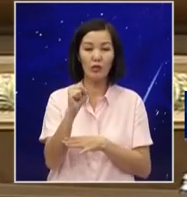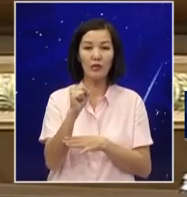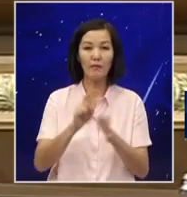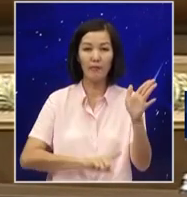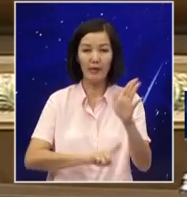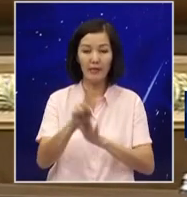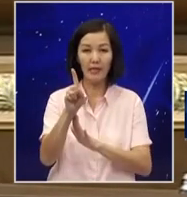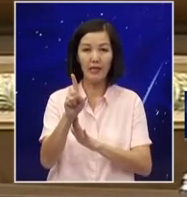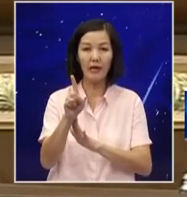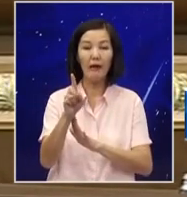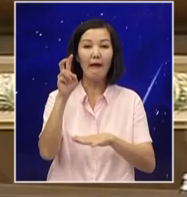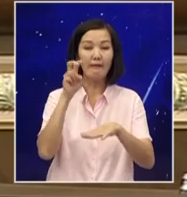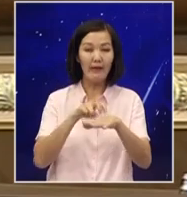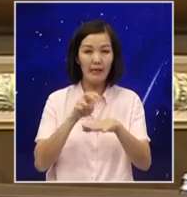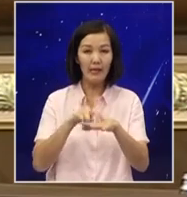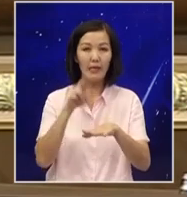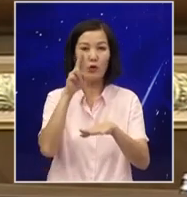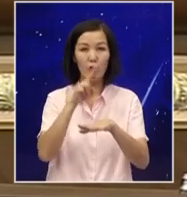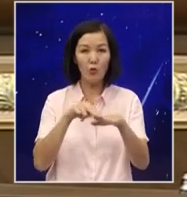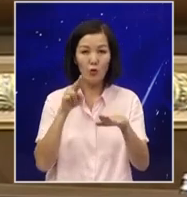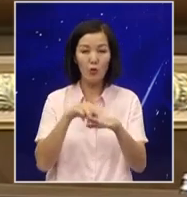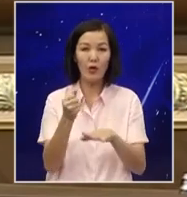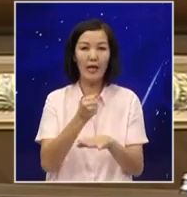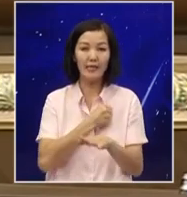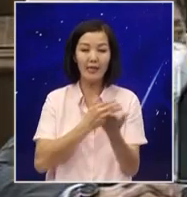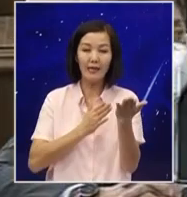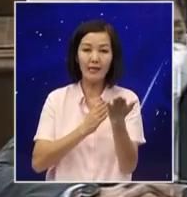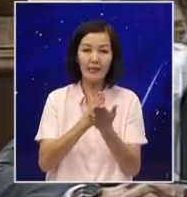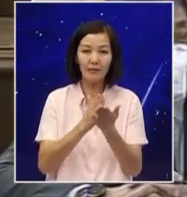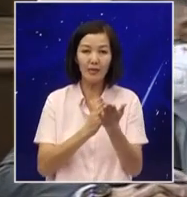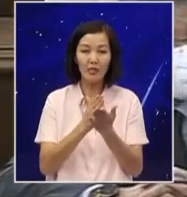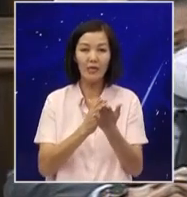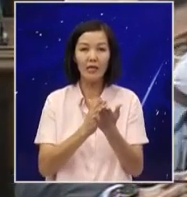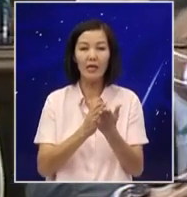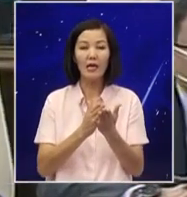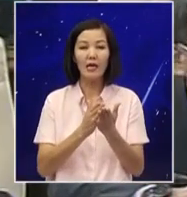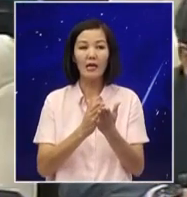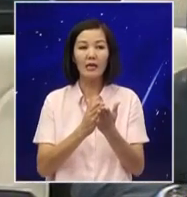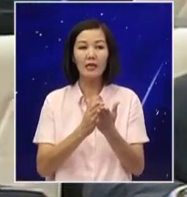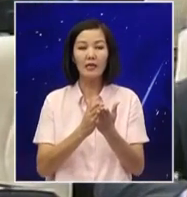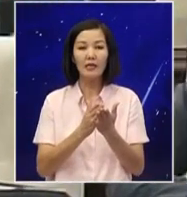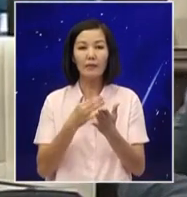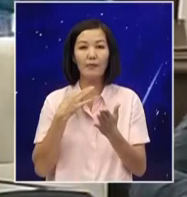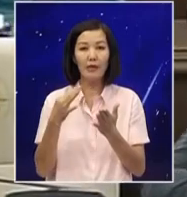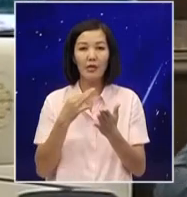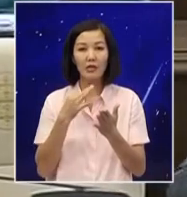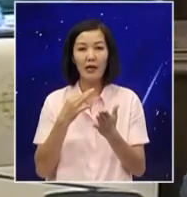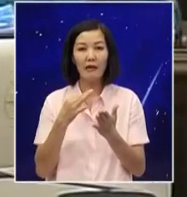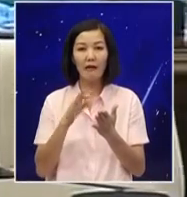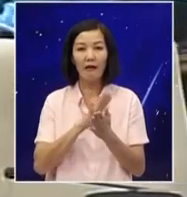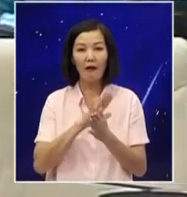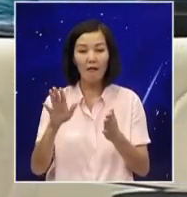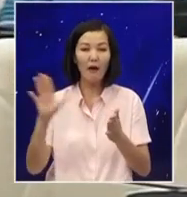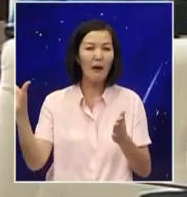қорғау органдарының қызметкерлеріне, әскери қызметшілерге және осындай жақта бей-жай қалмаған барша